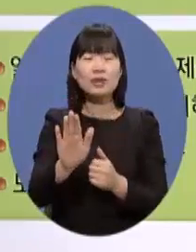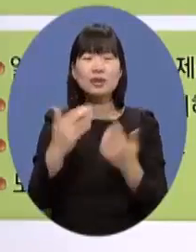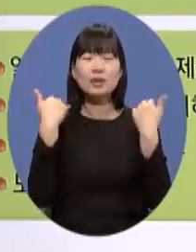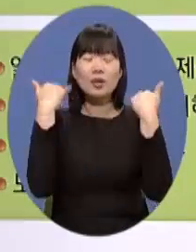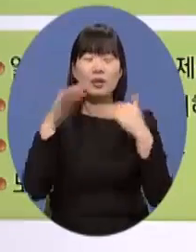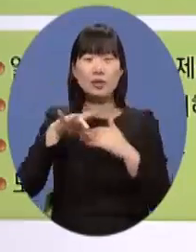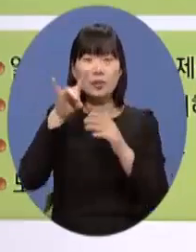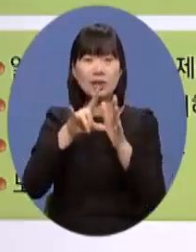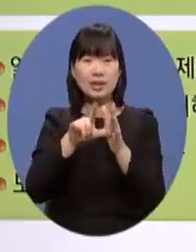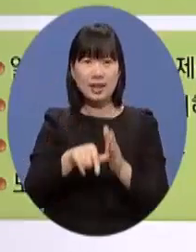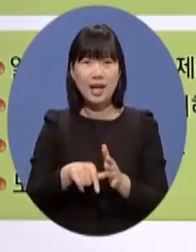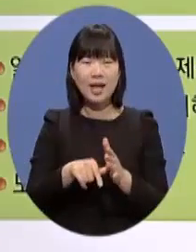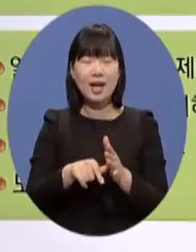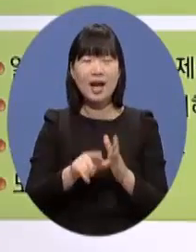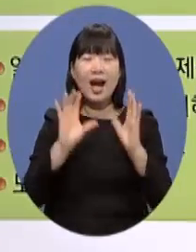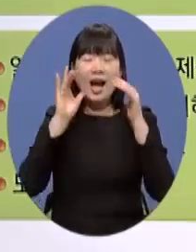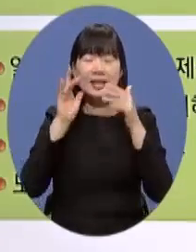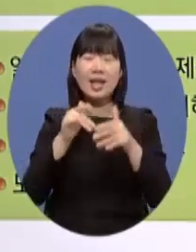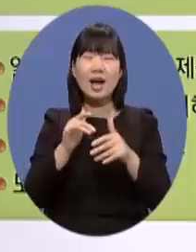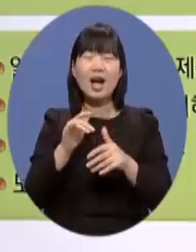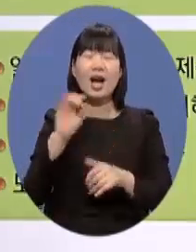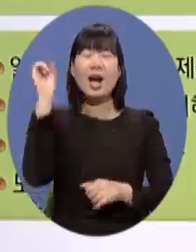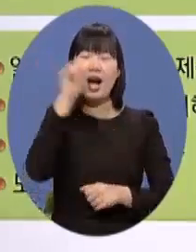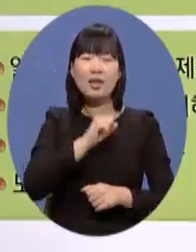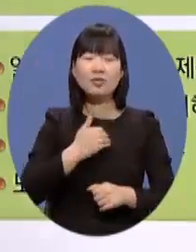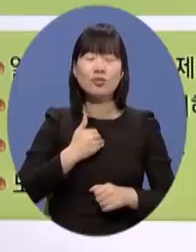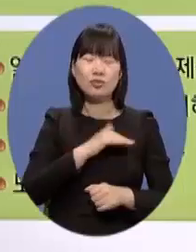초기가 되면은 아이가 아니야